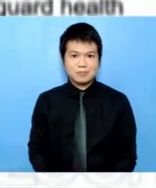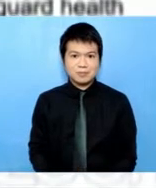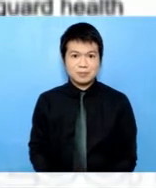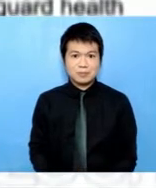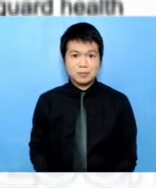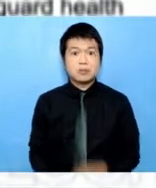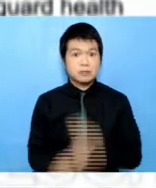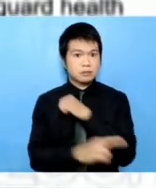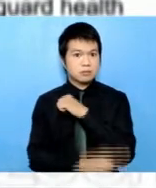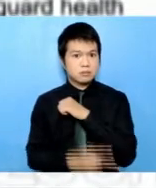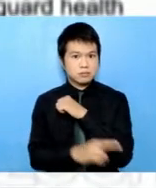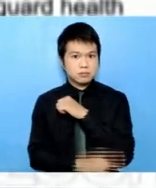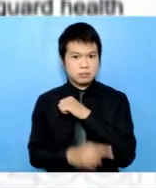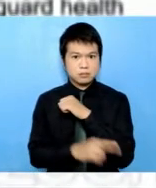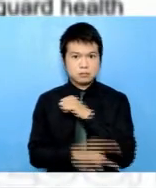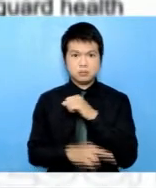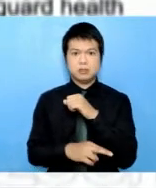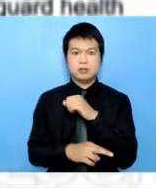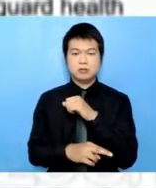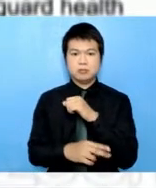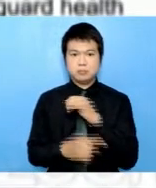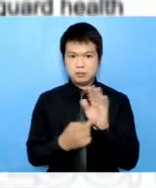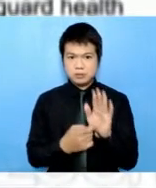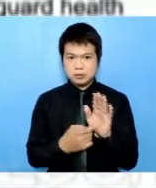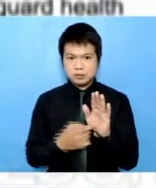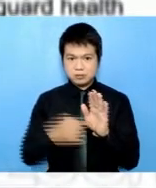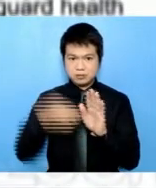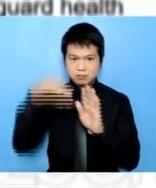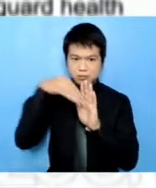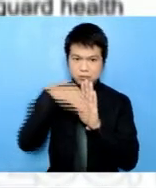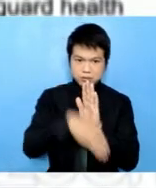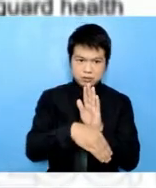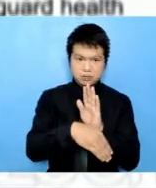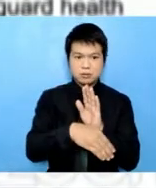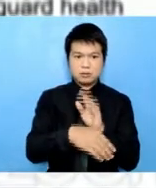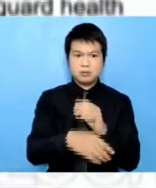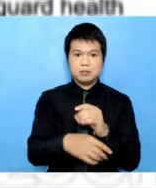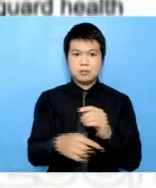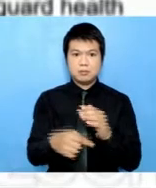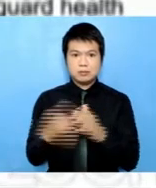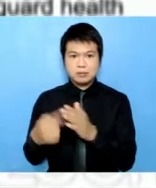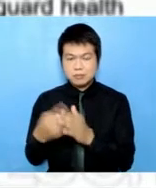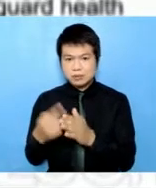a slowing down in increase in the number of cases. However,